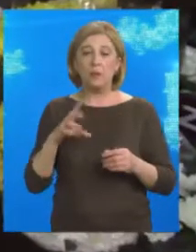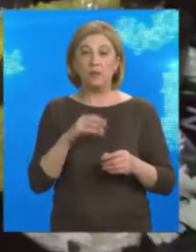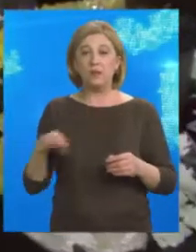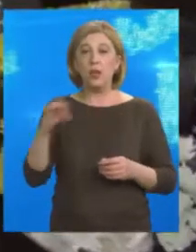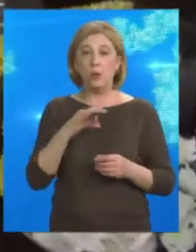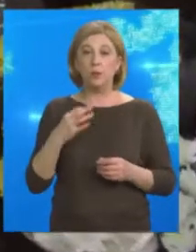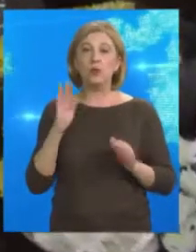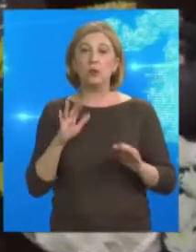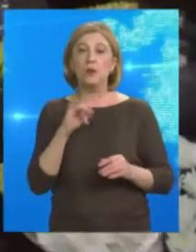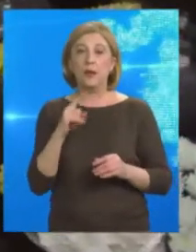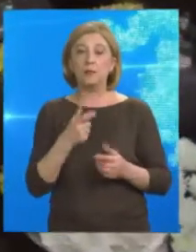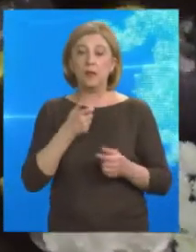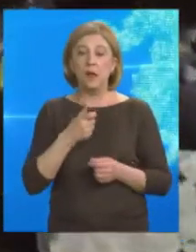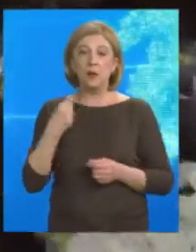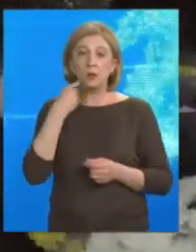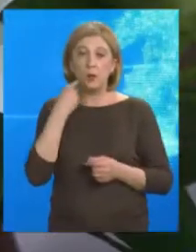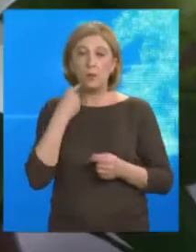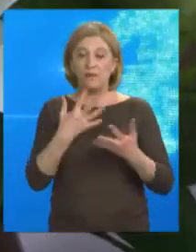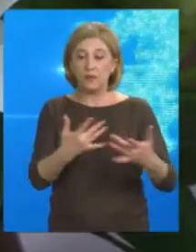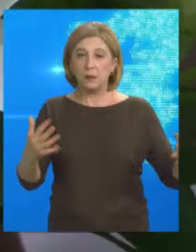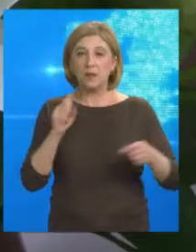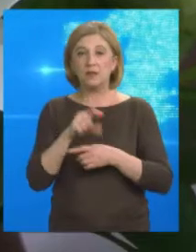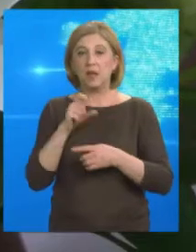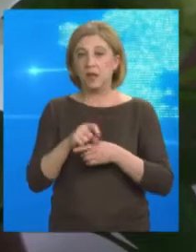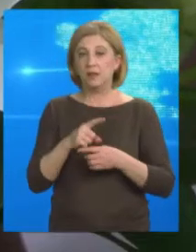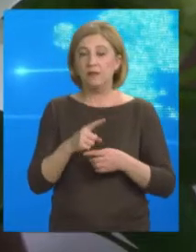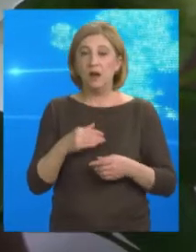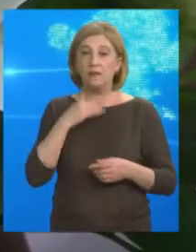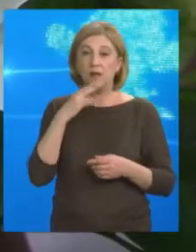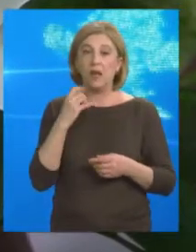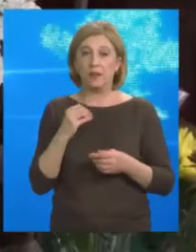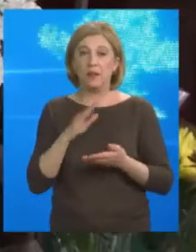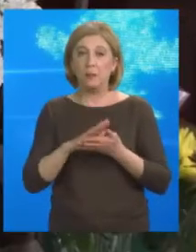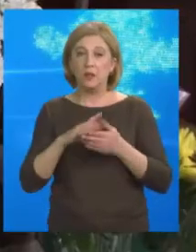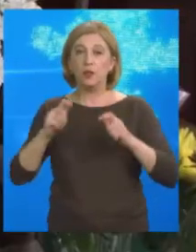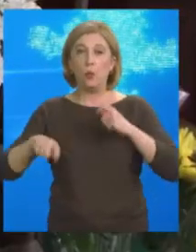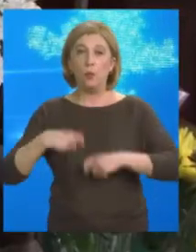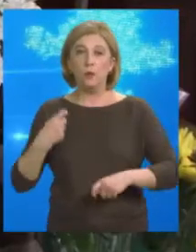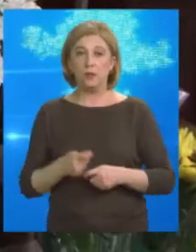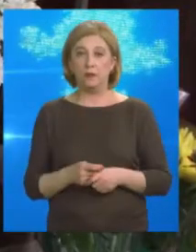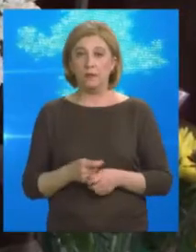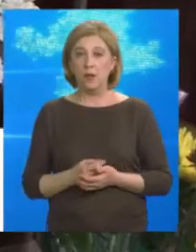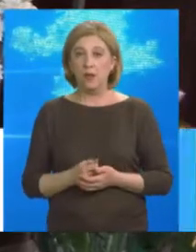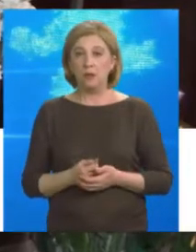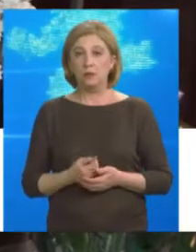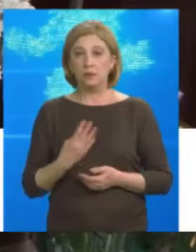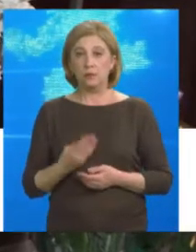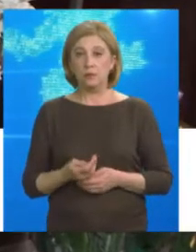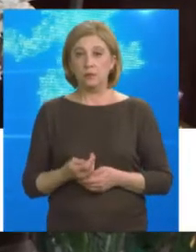области. Только из-за скромного ассортимента заказов едва хватает на покрытие убытков. Мы выходили даже за 4